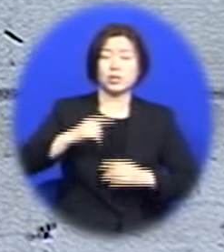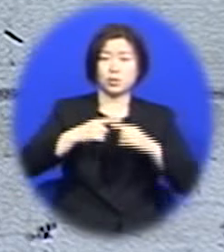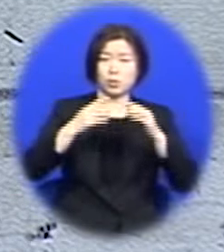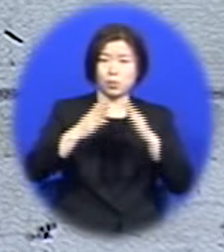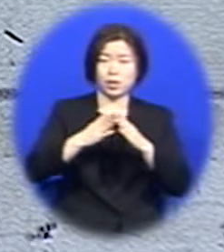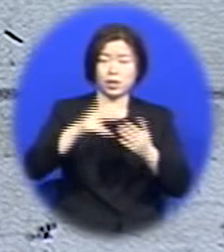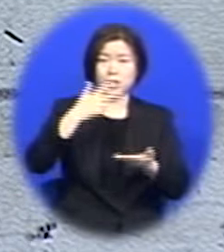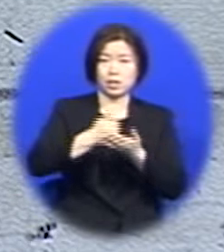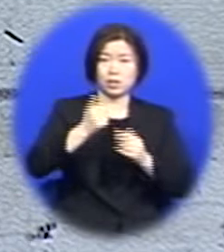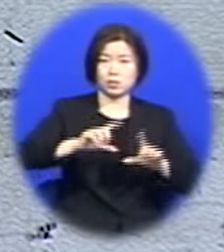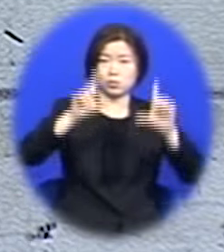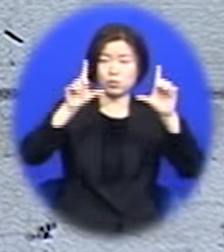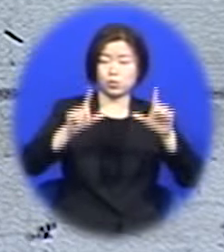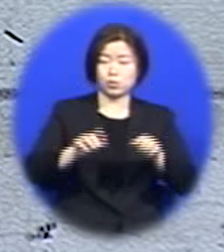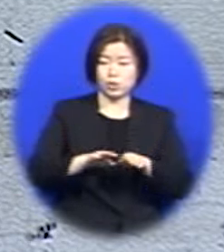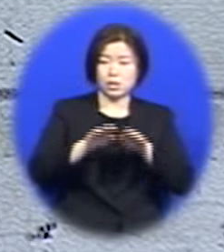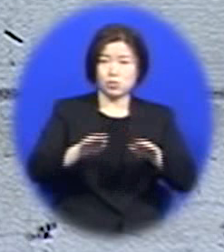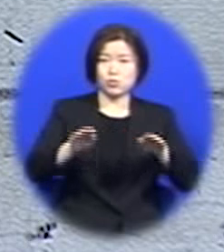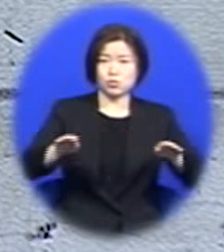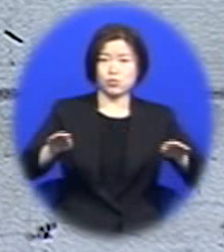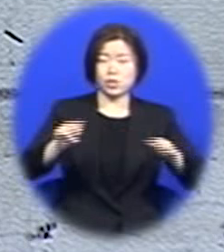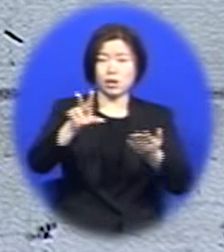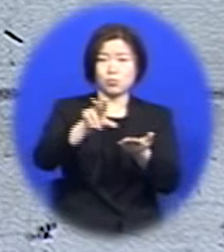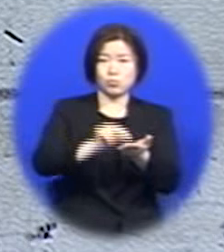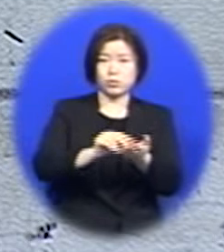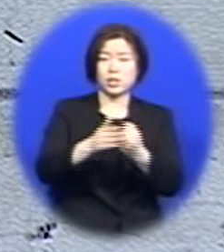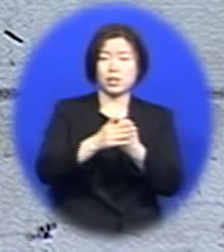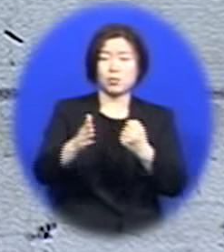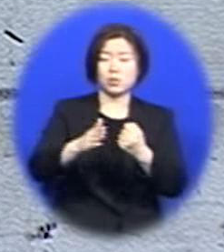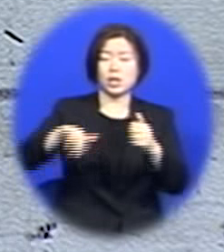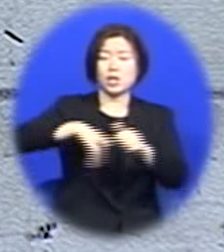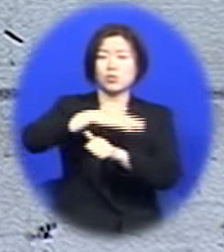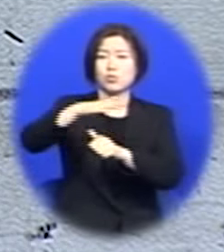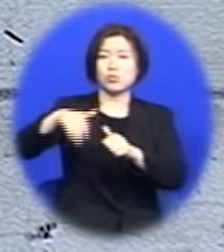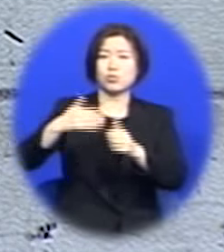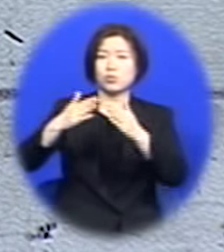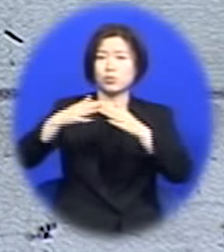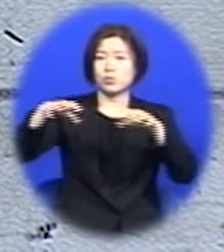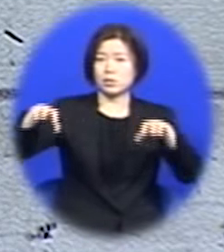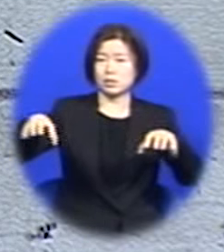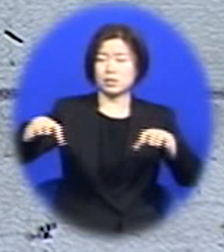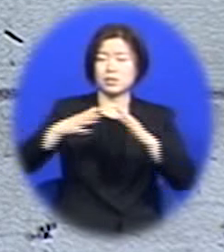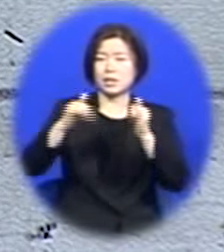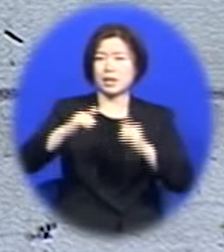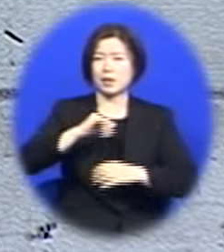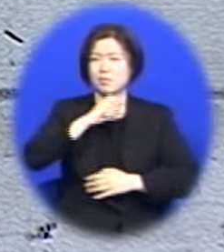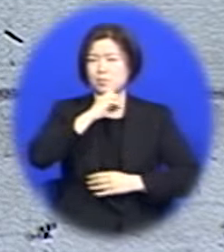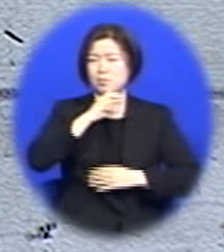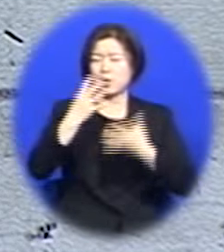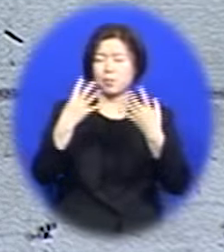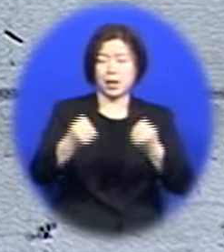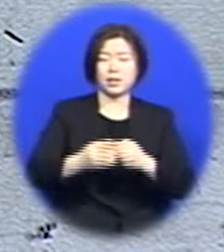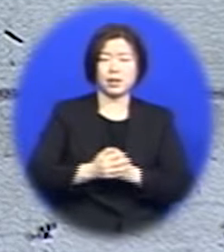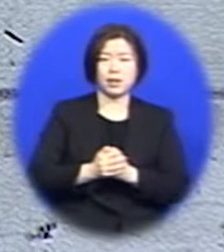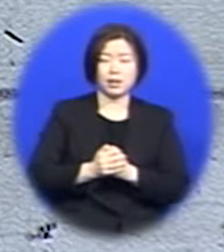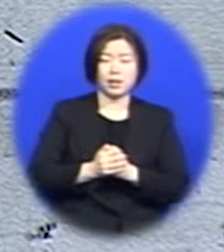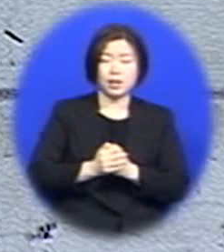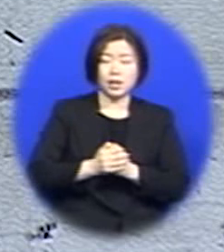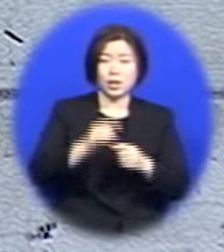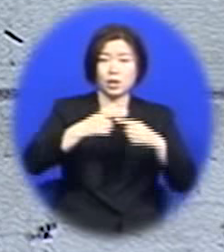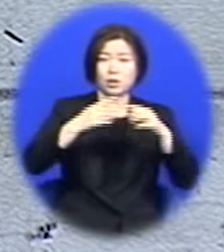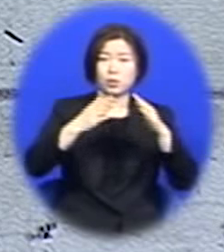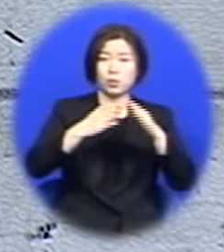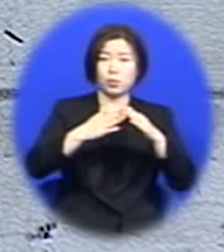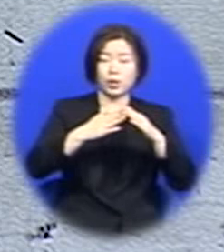주일 주차 문제 때문에 주민들이 원성이 많습니다. 그들이 교회를 싫어하는 것 중에